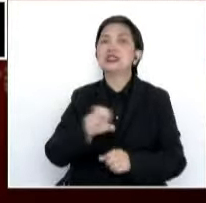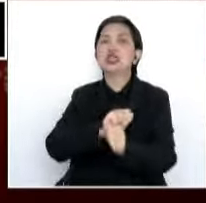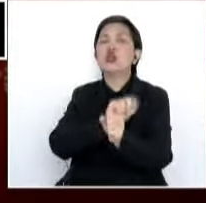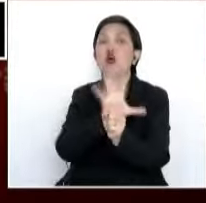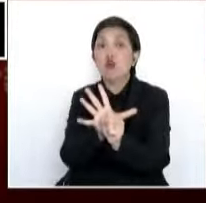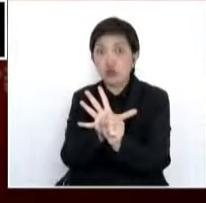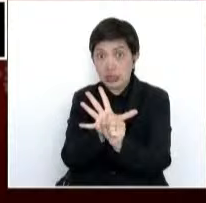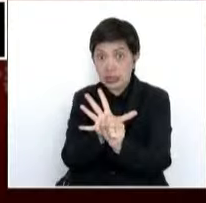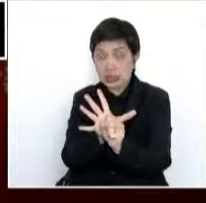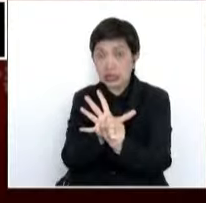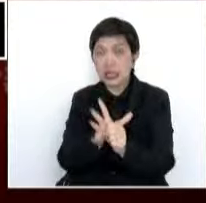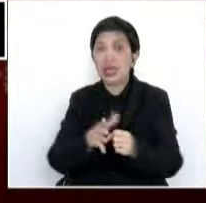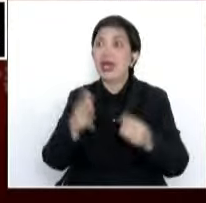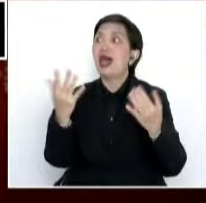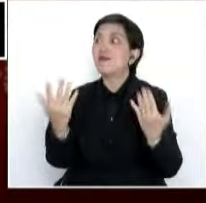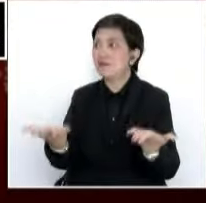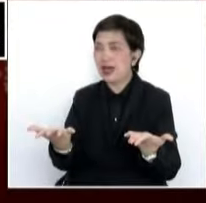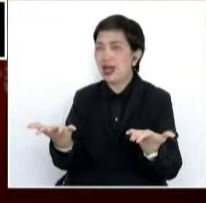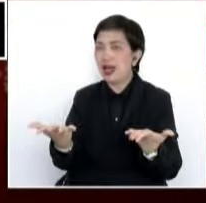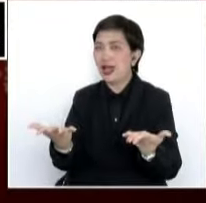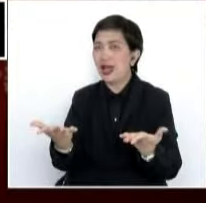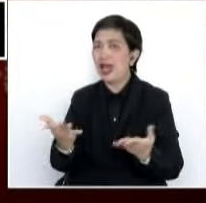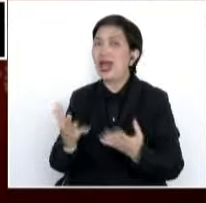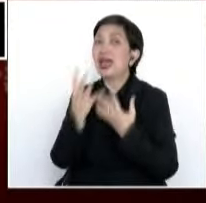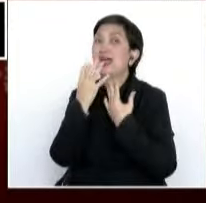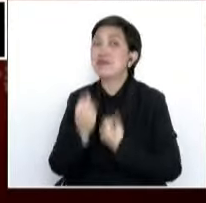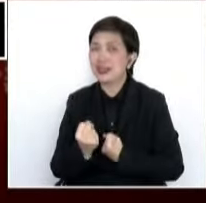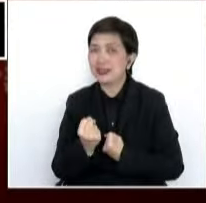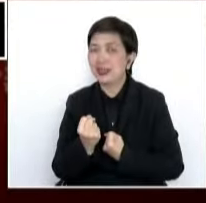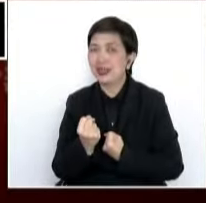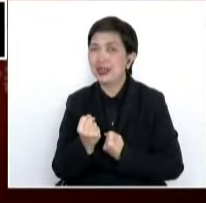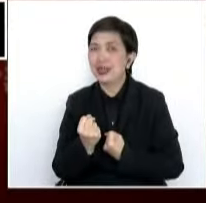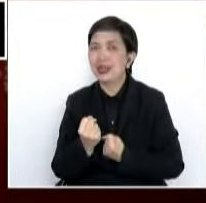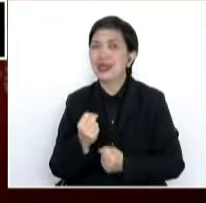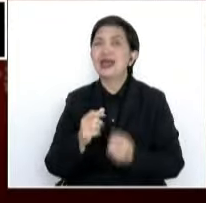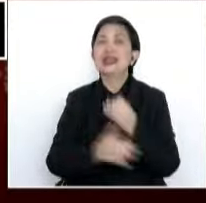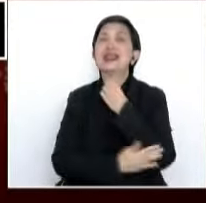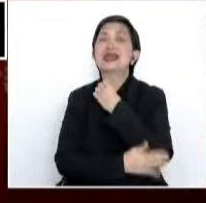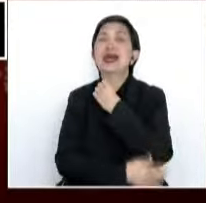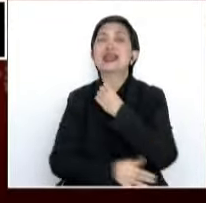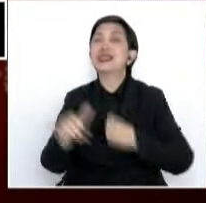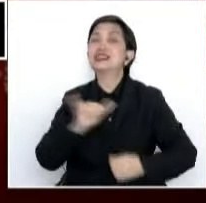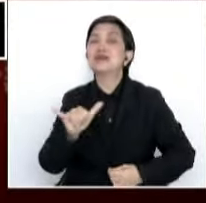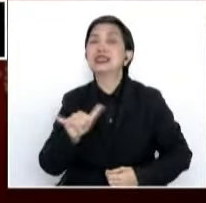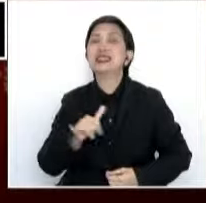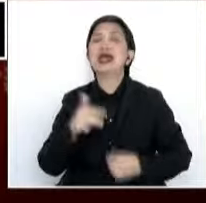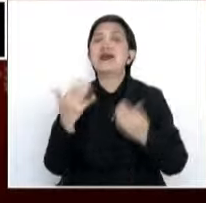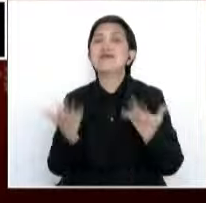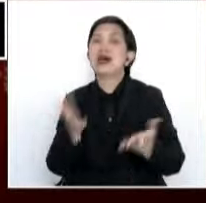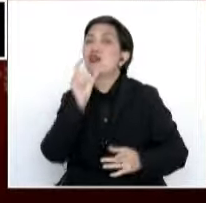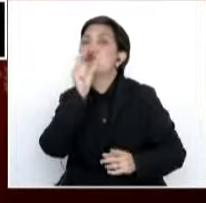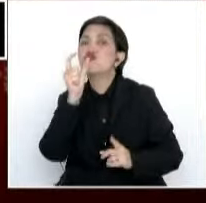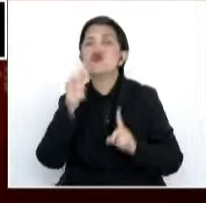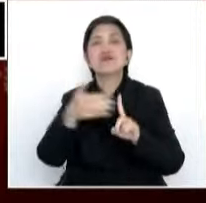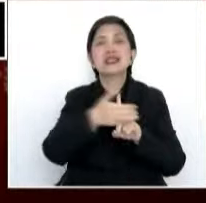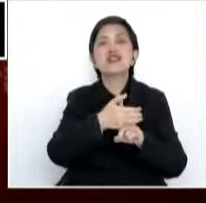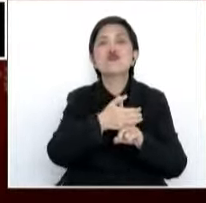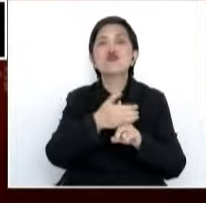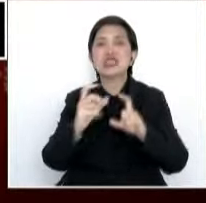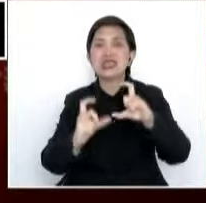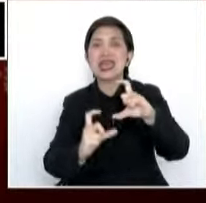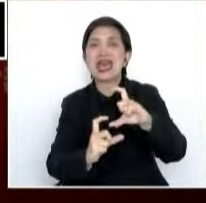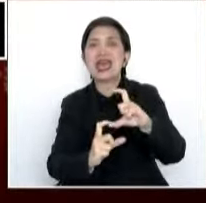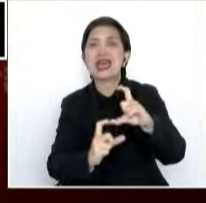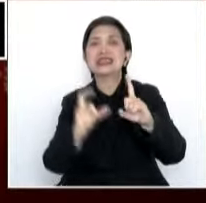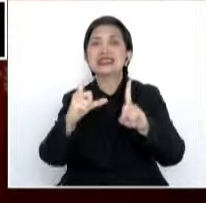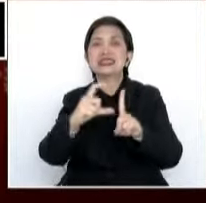kembali seperti itu kira-kira respon negara itu harus seperti apa dalam melindungi SDM karena